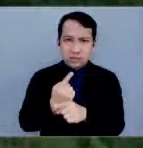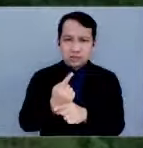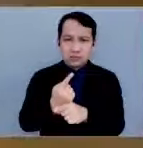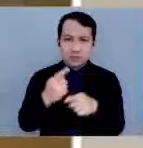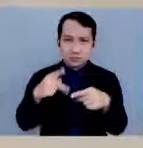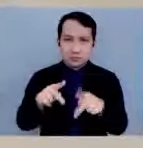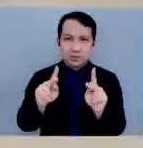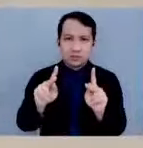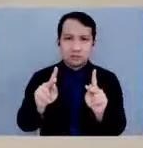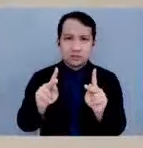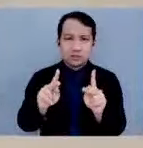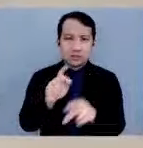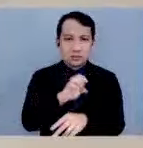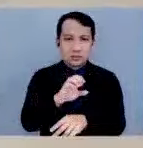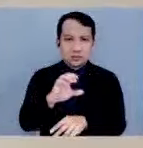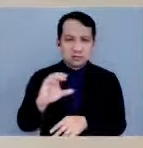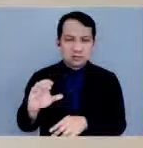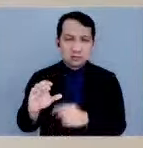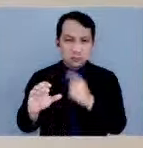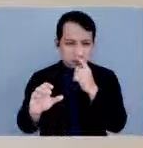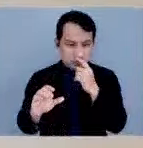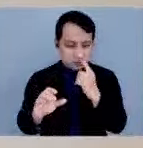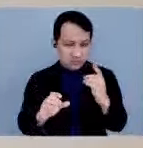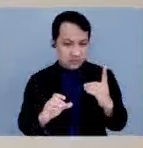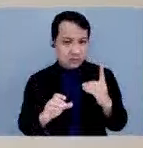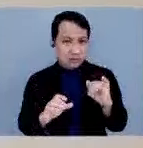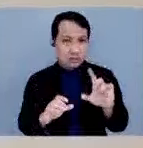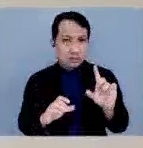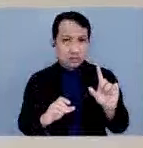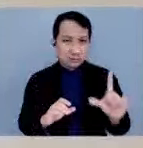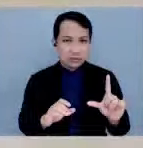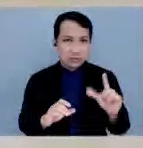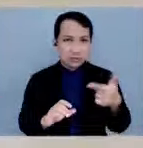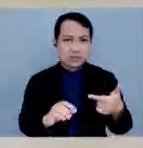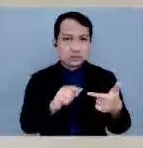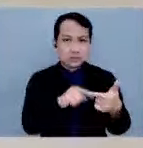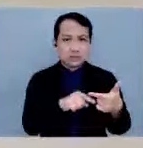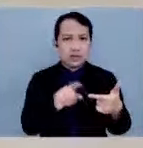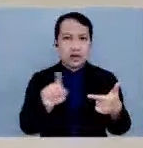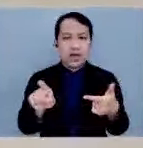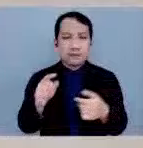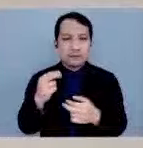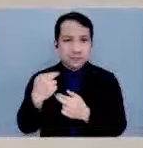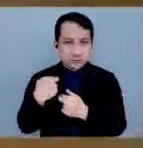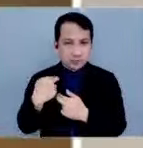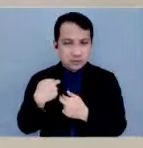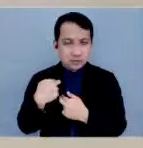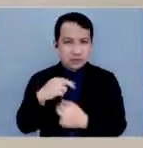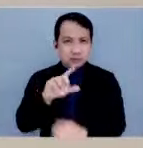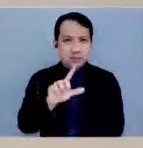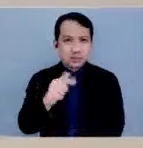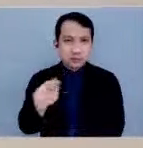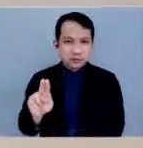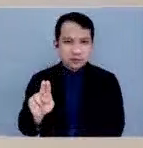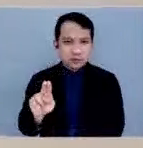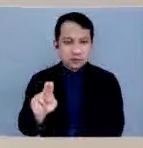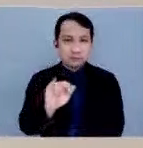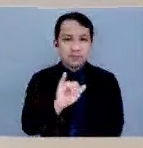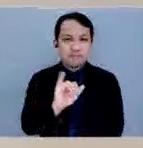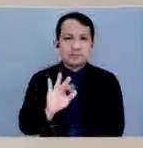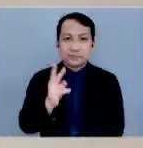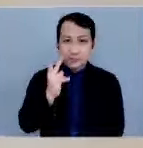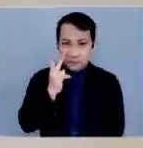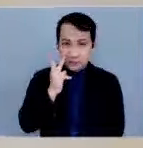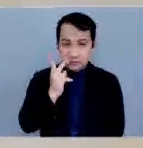ito. Titingnan naman ng Department of Interior and Local Government kung may pananagutan ang mga lokal na pamahalaan. Kung mayroon daw pagkukulang